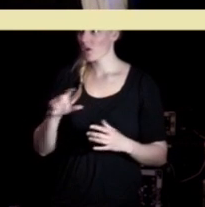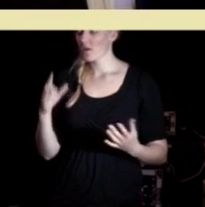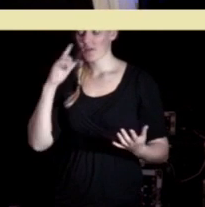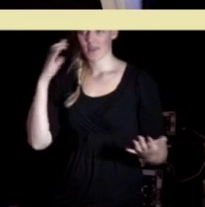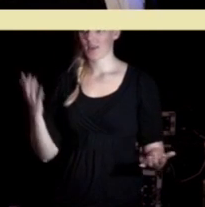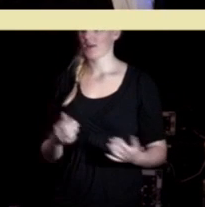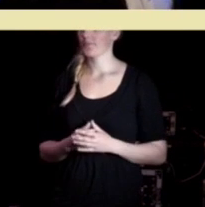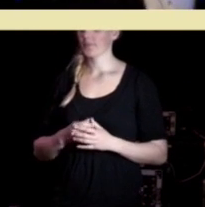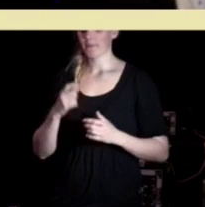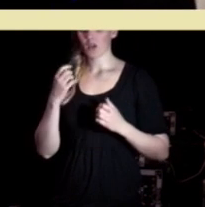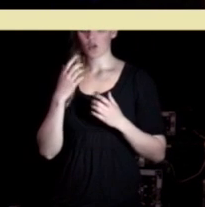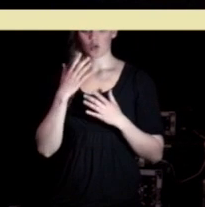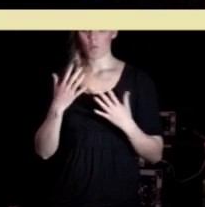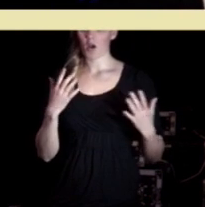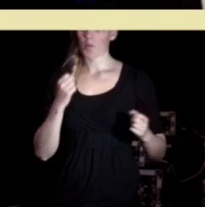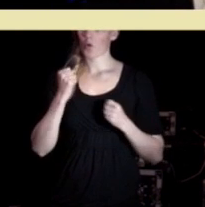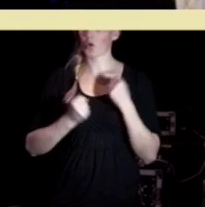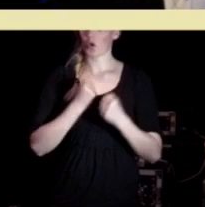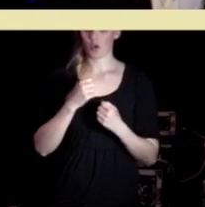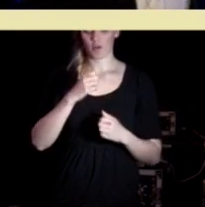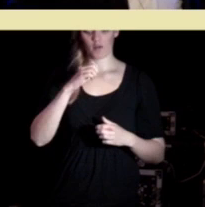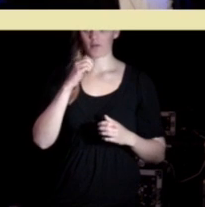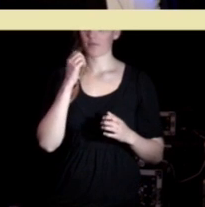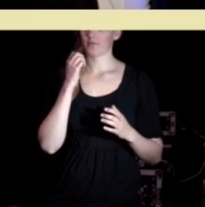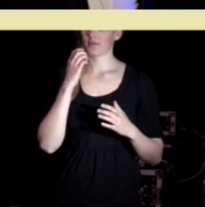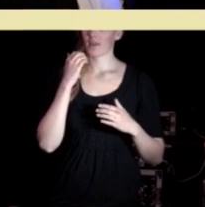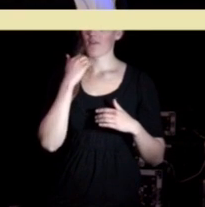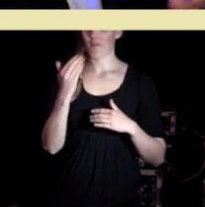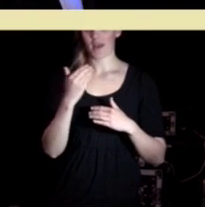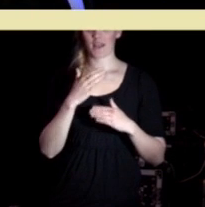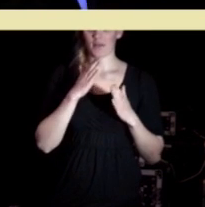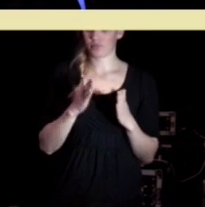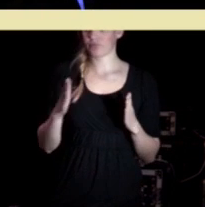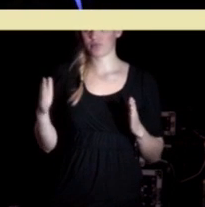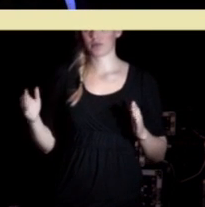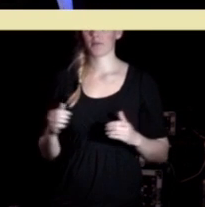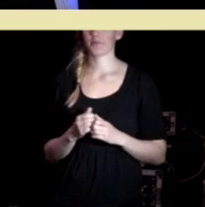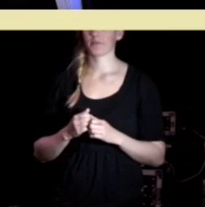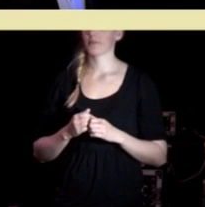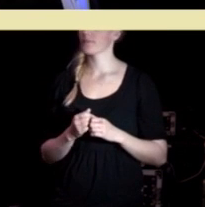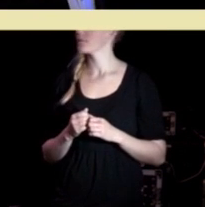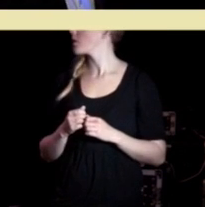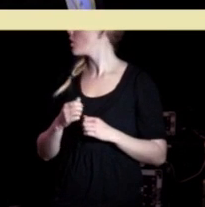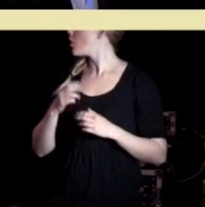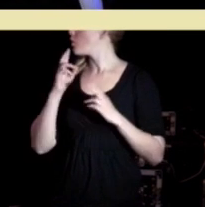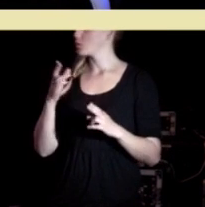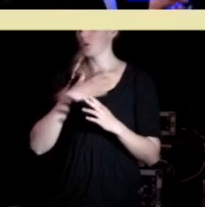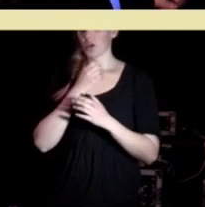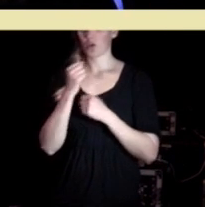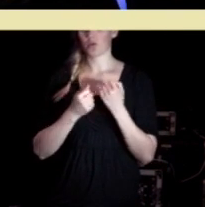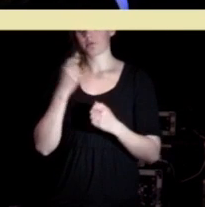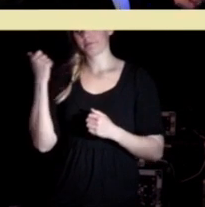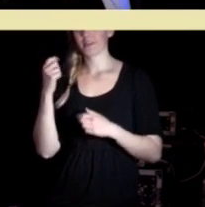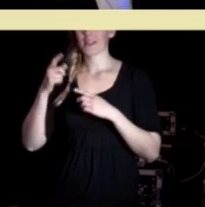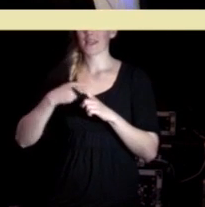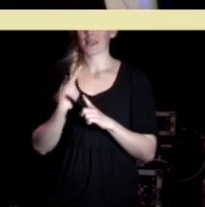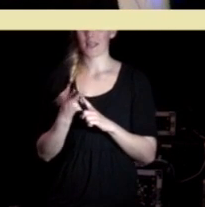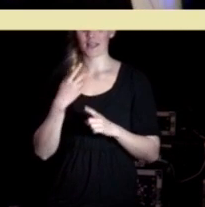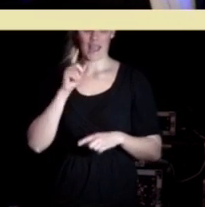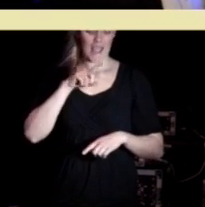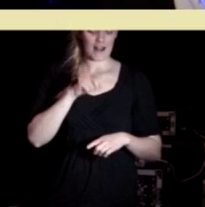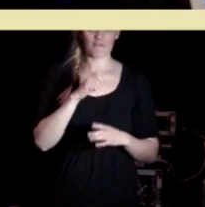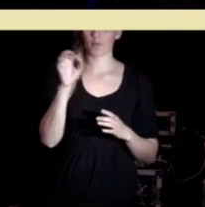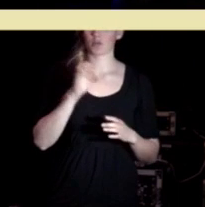en totalkapasitet. Så mange må de gjøre hver uke for å være i steady state. Og så har de gjort så mye. Og så regner vi ut at